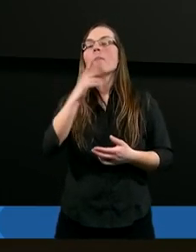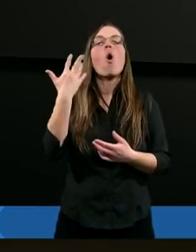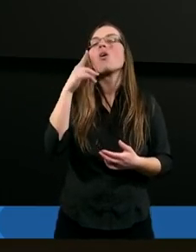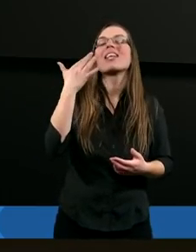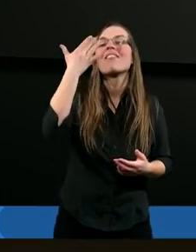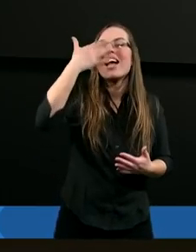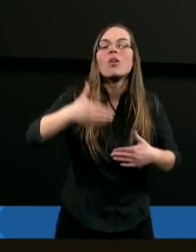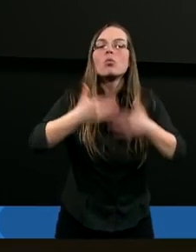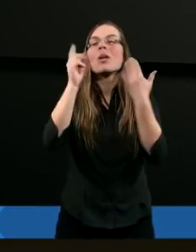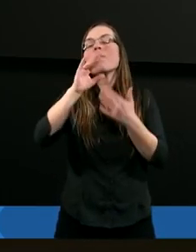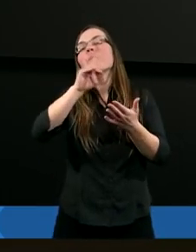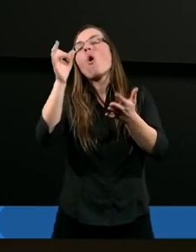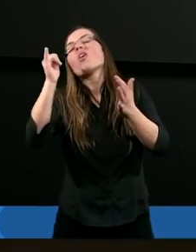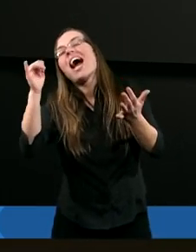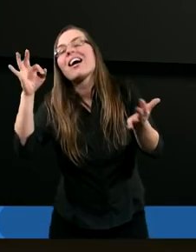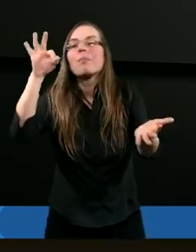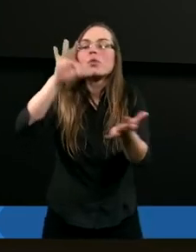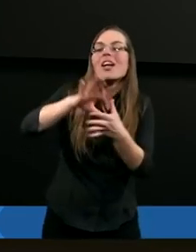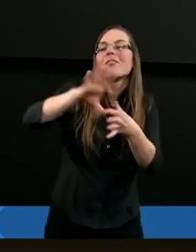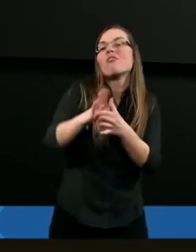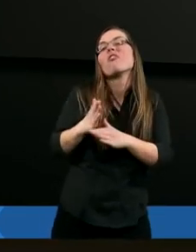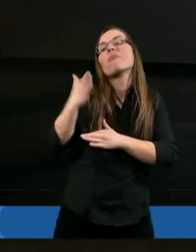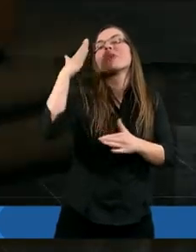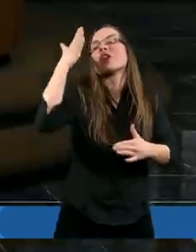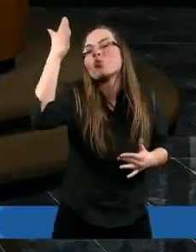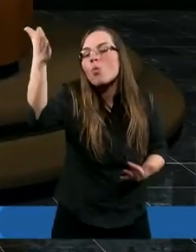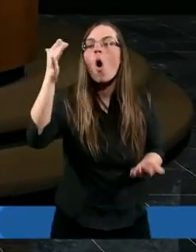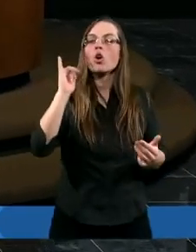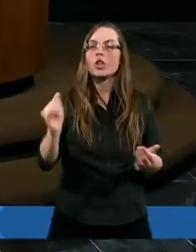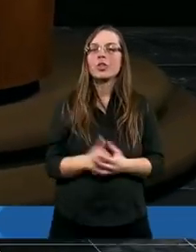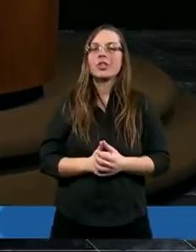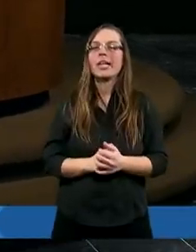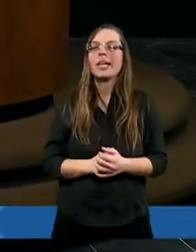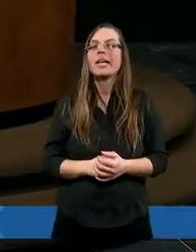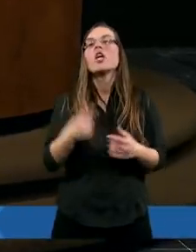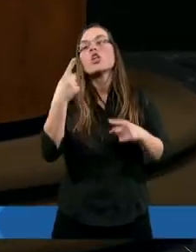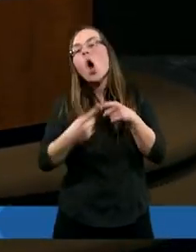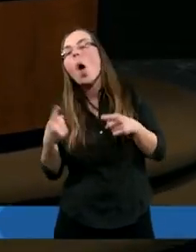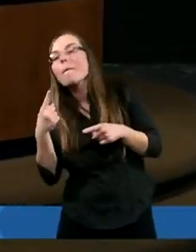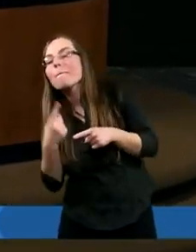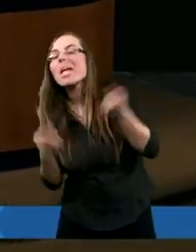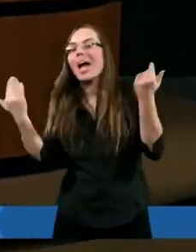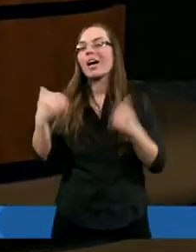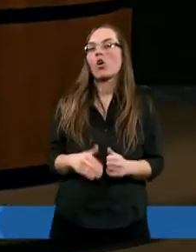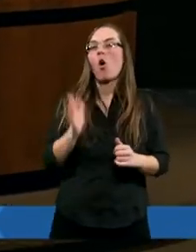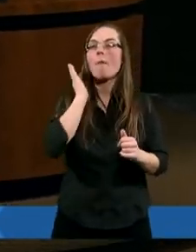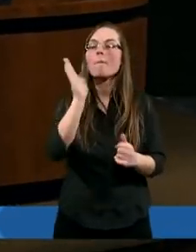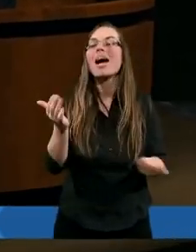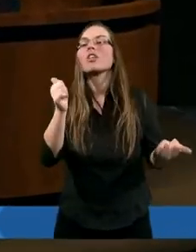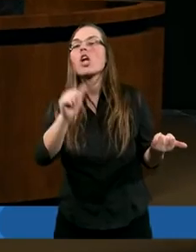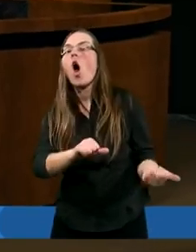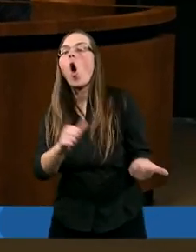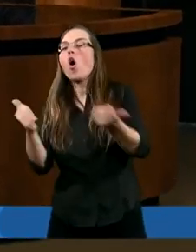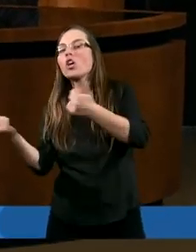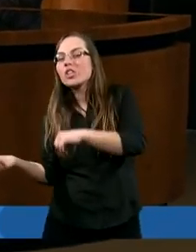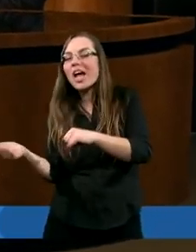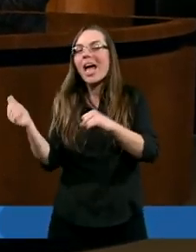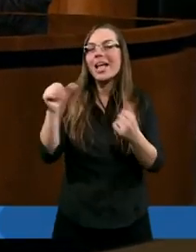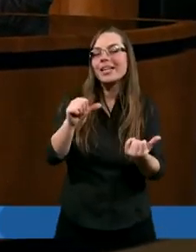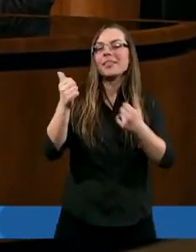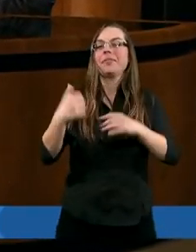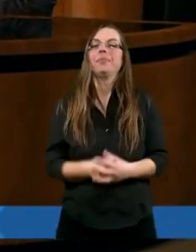niewielu dniach, czyli po jakimś czasie w przyszłości, dopiero będziecie ochrzczeni.